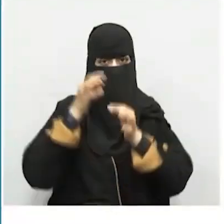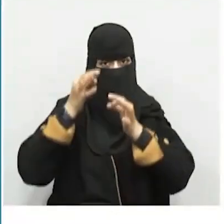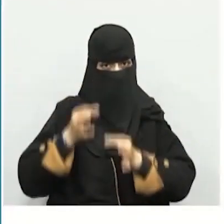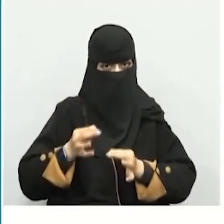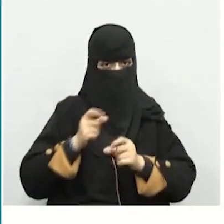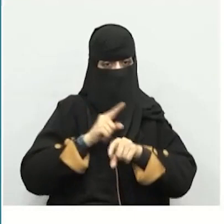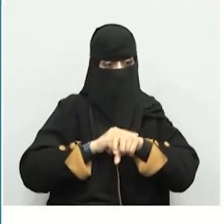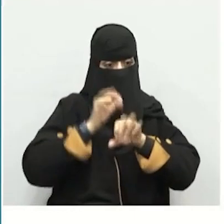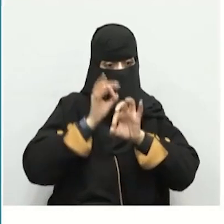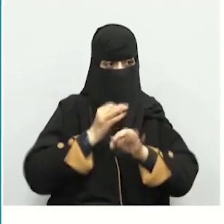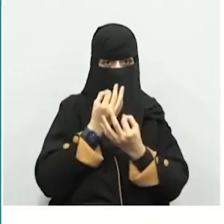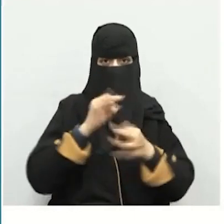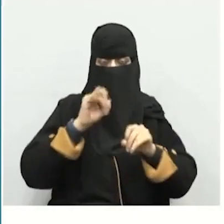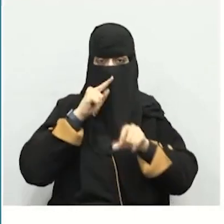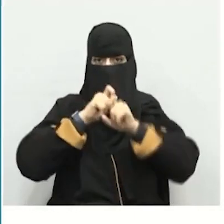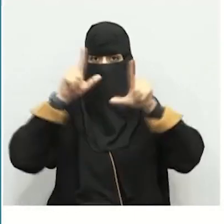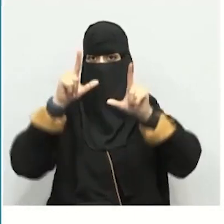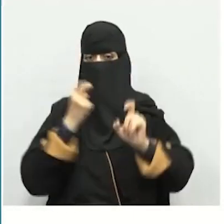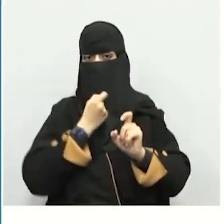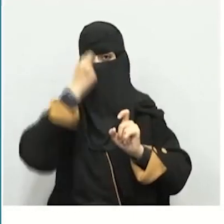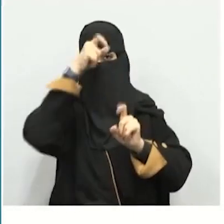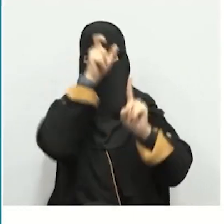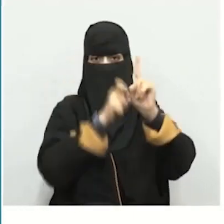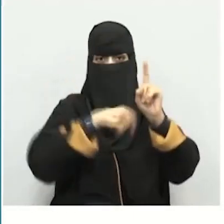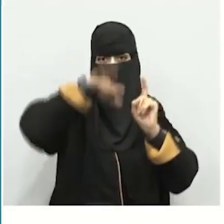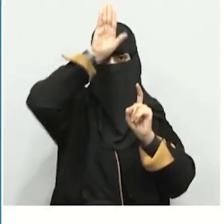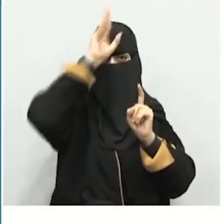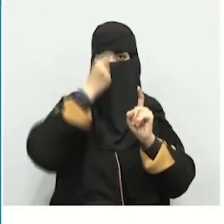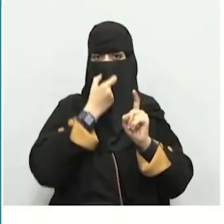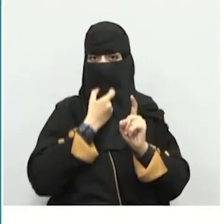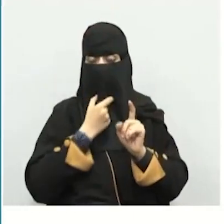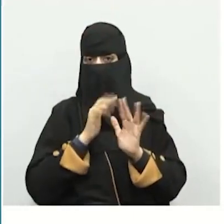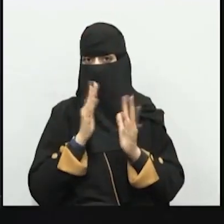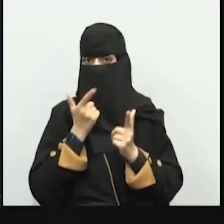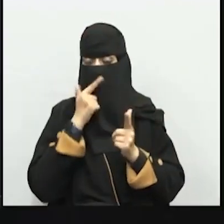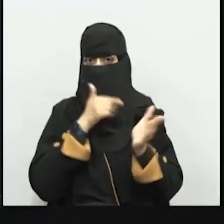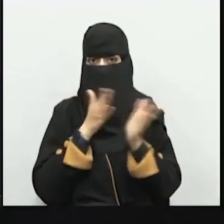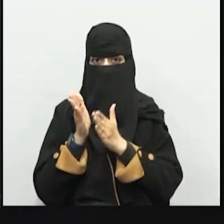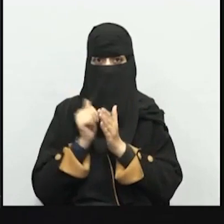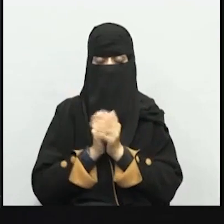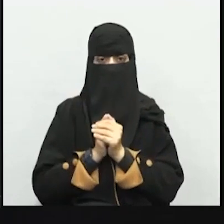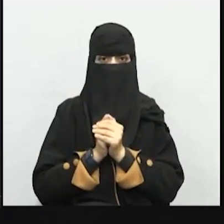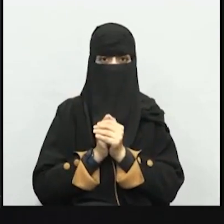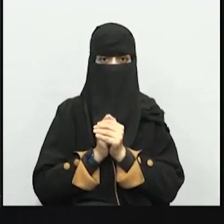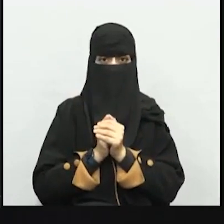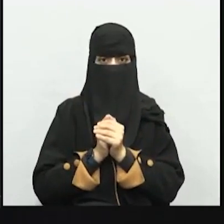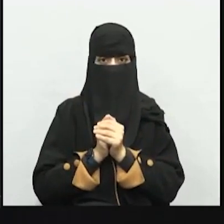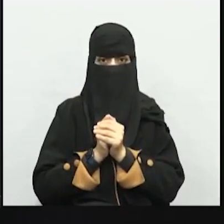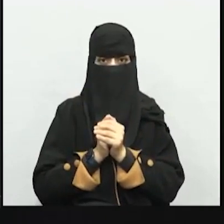الدقة والانضباط من أبرز الصفات التي تميزت بها شخصية خادم الحرمين الشريفين